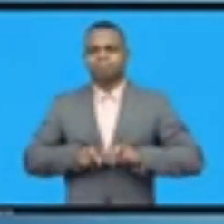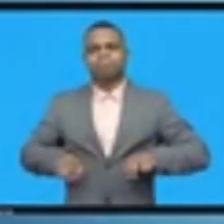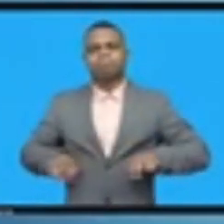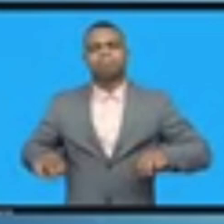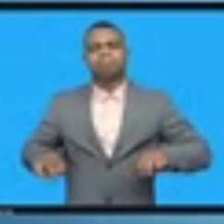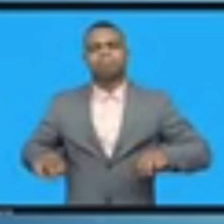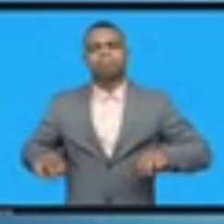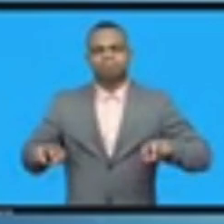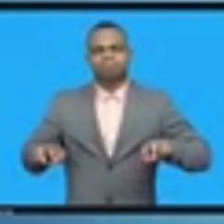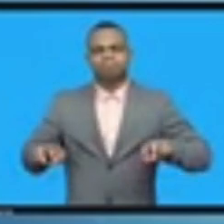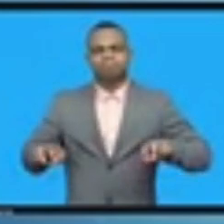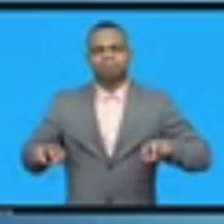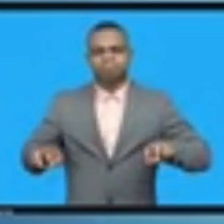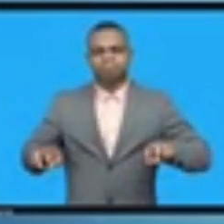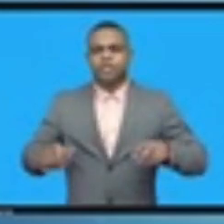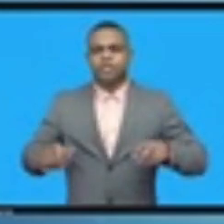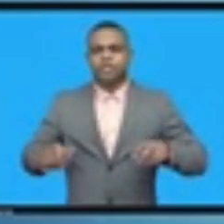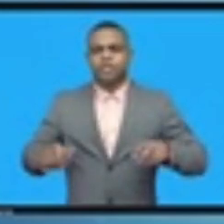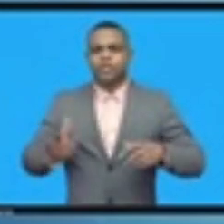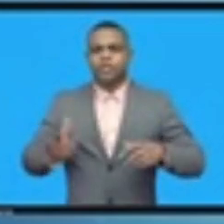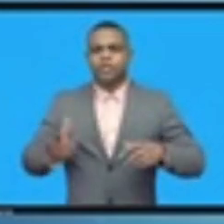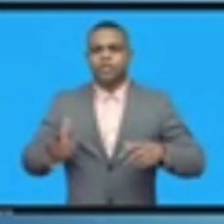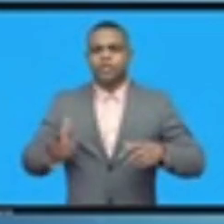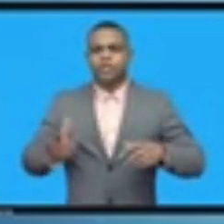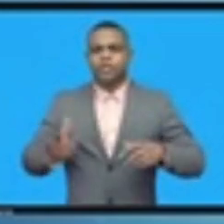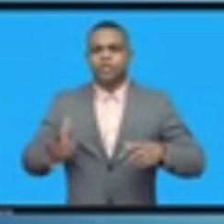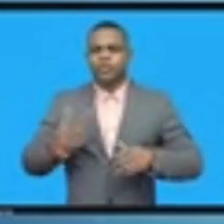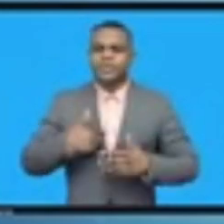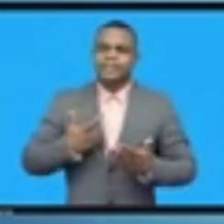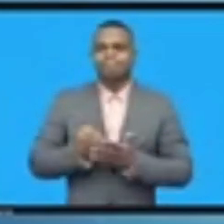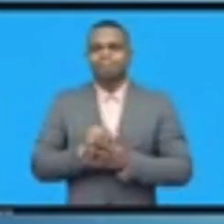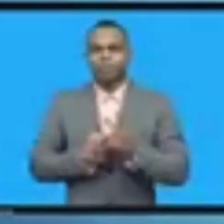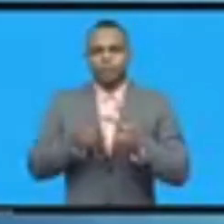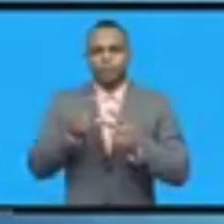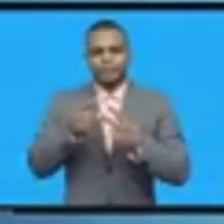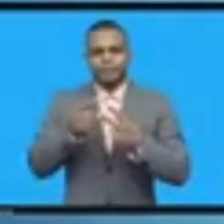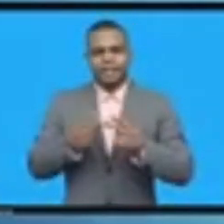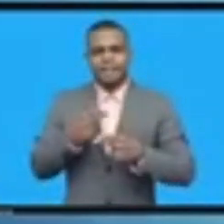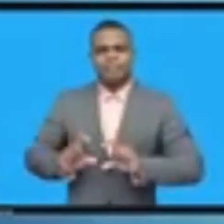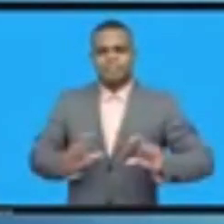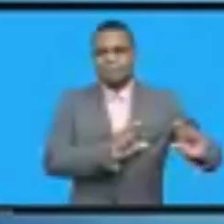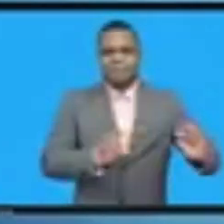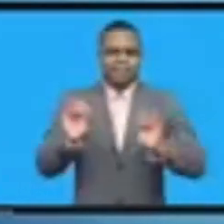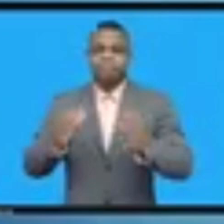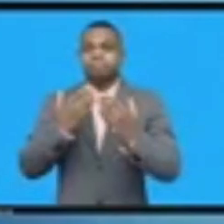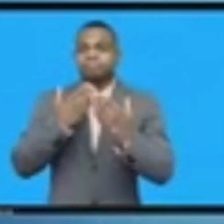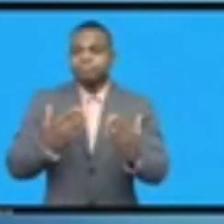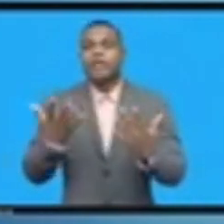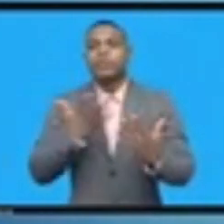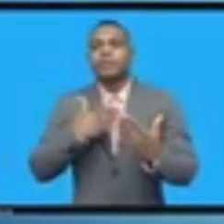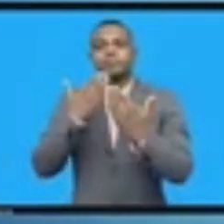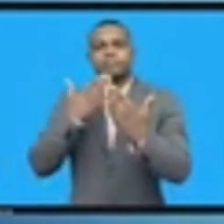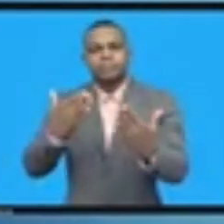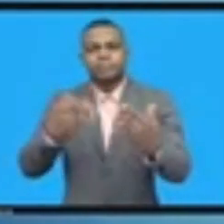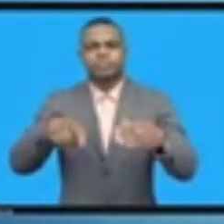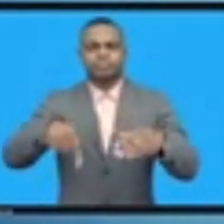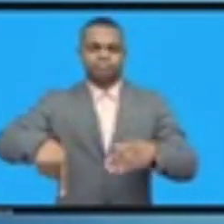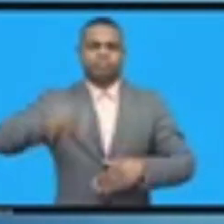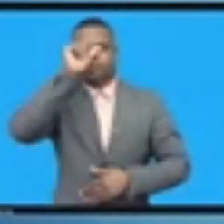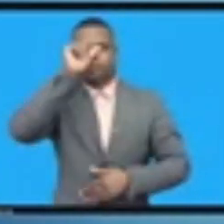是特别有效率，我们是提前了几分钟开始，也提前了几分钟结束，